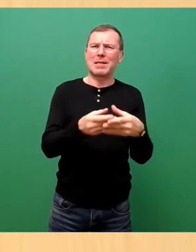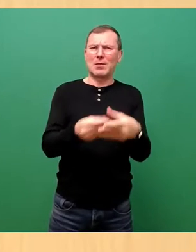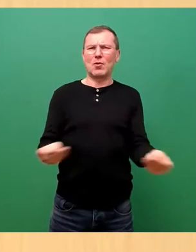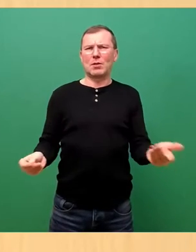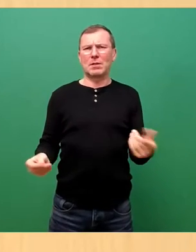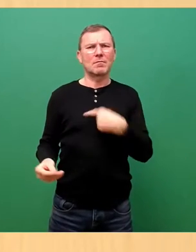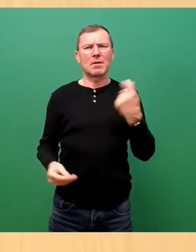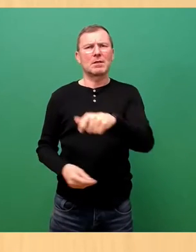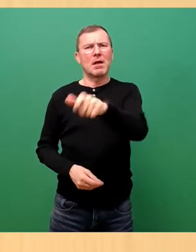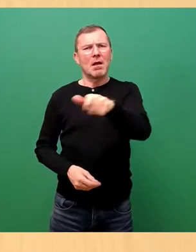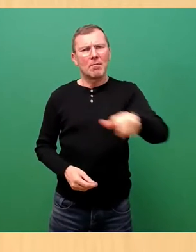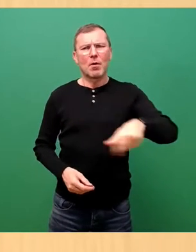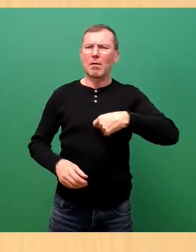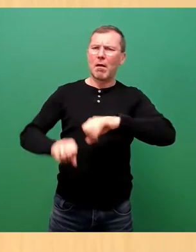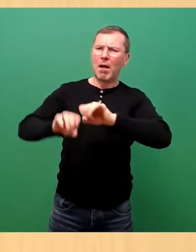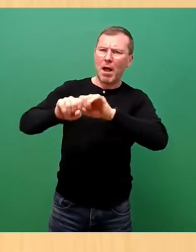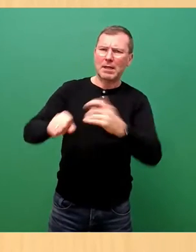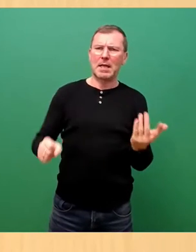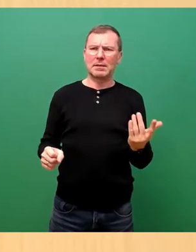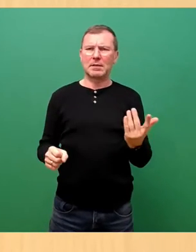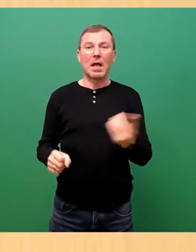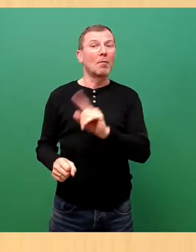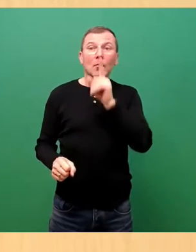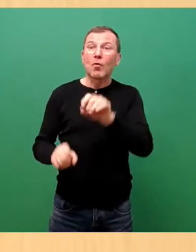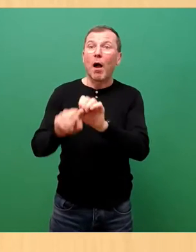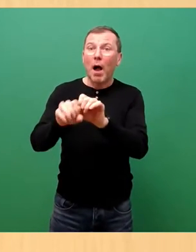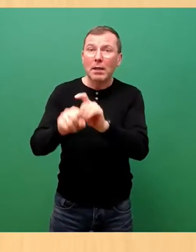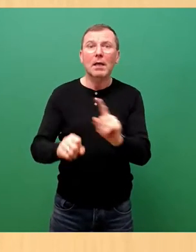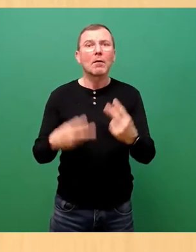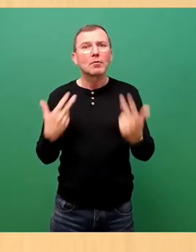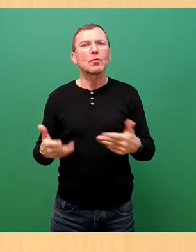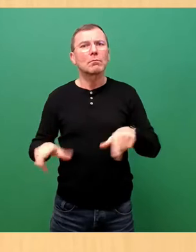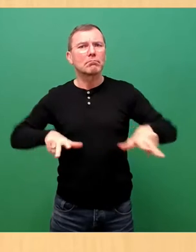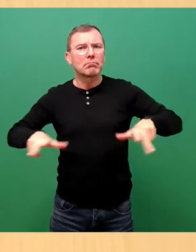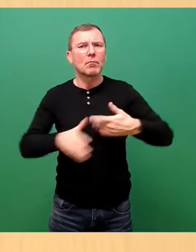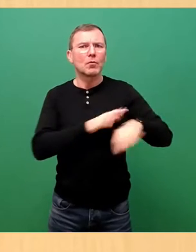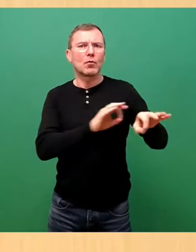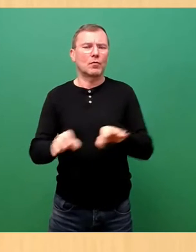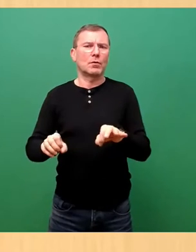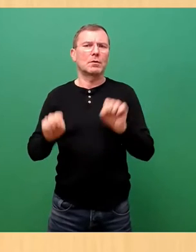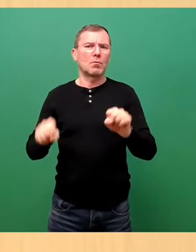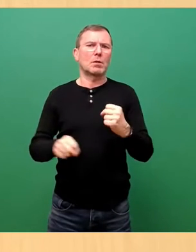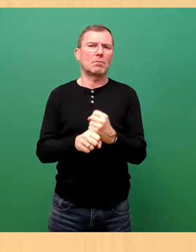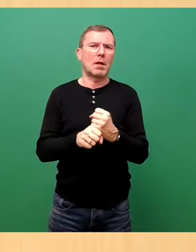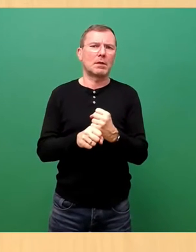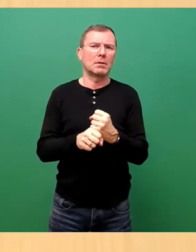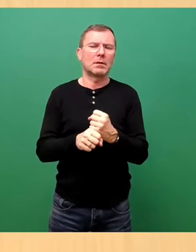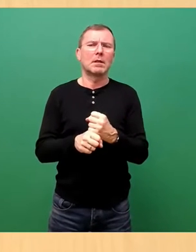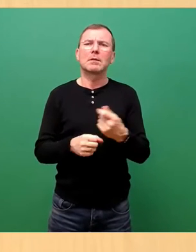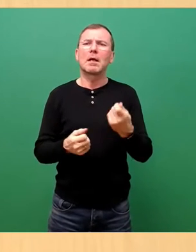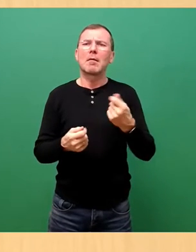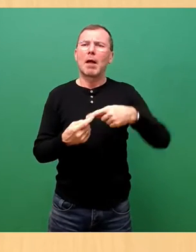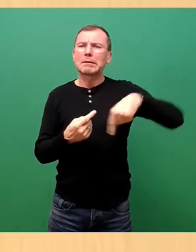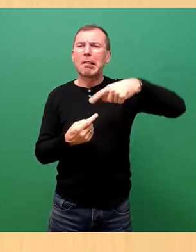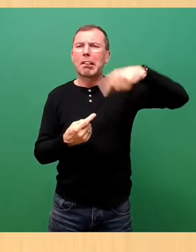Bürgern erklären, indem wir aber nicht nur das erklären, sondern auch so handeln, dass wir es ihnen ermöglichen, aus dieser Spirale der steigenden Mieten